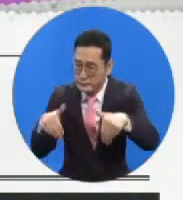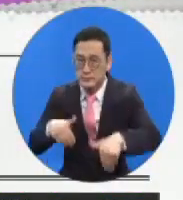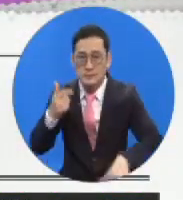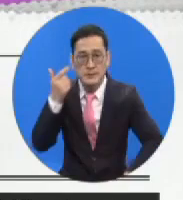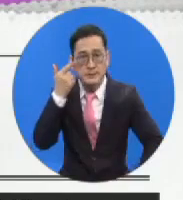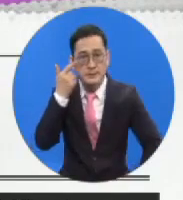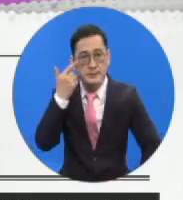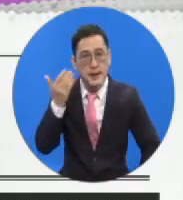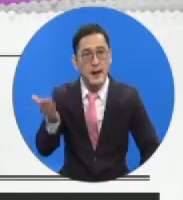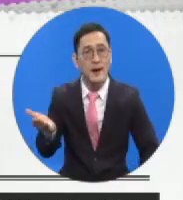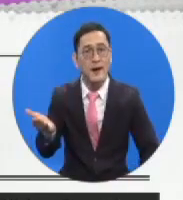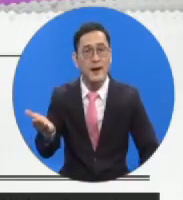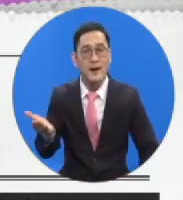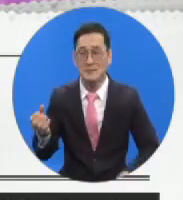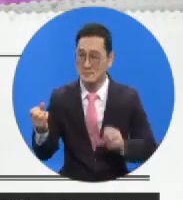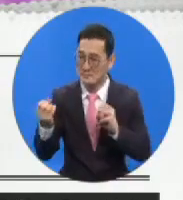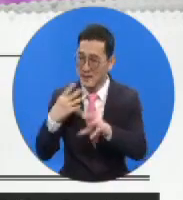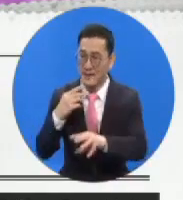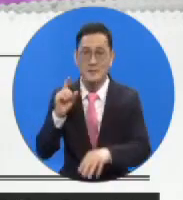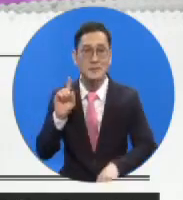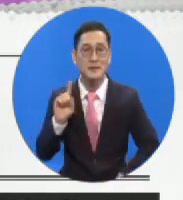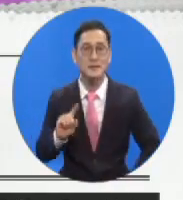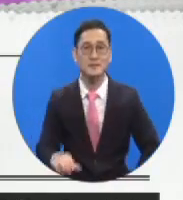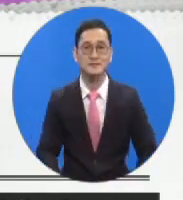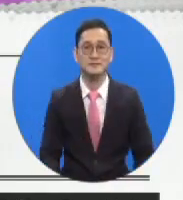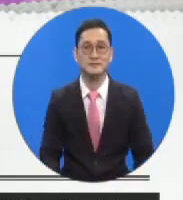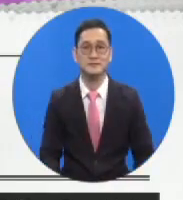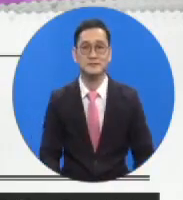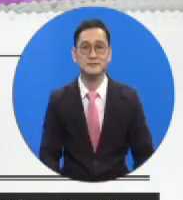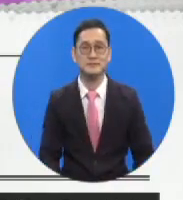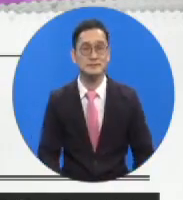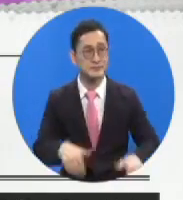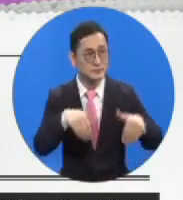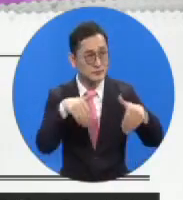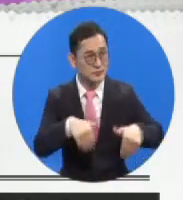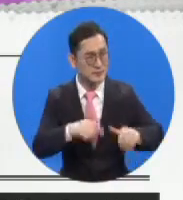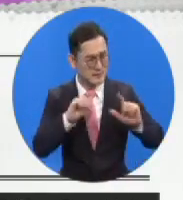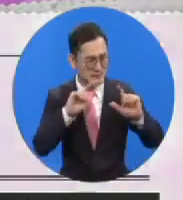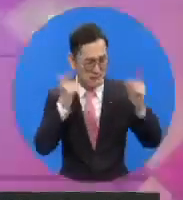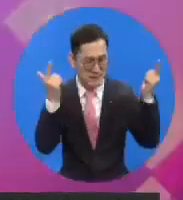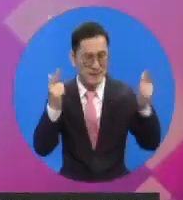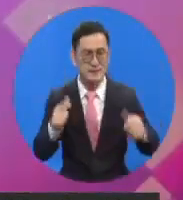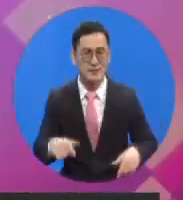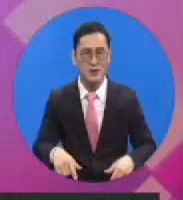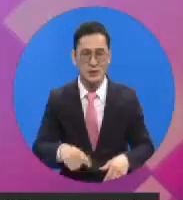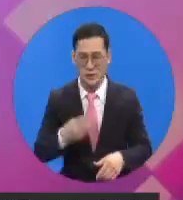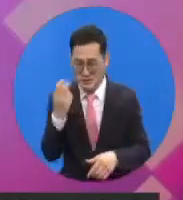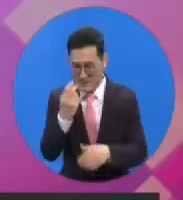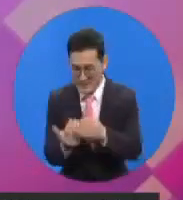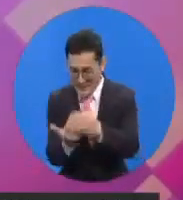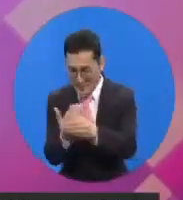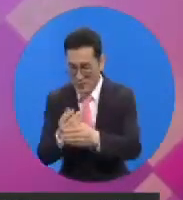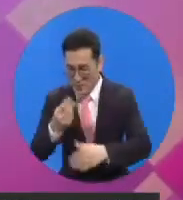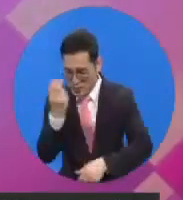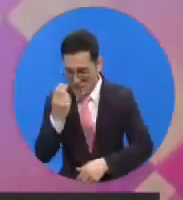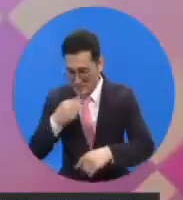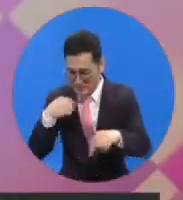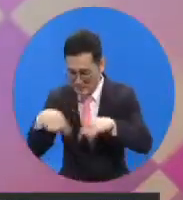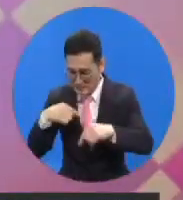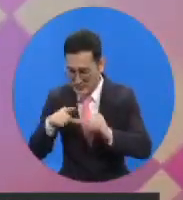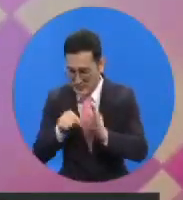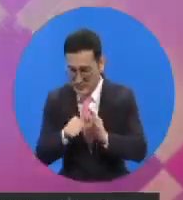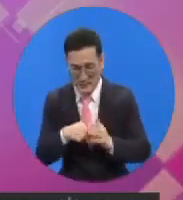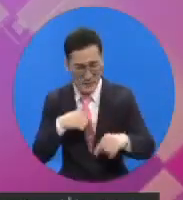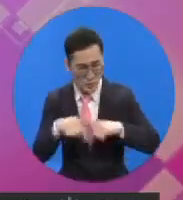윤석열 검찰총장이 어제 이렇게 밝힌 겁니다. 총장은 장관의 부하가 아니다. 특정 사건에서 총장을 배제하는 것은